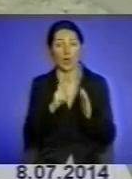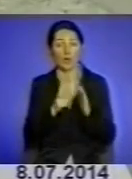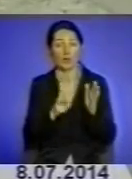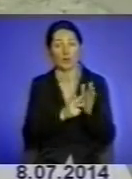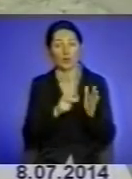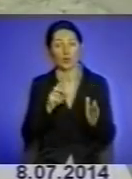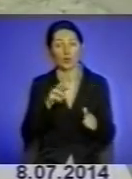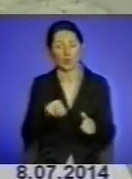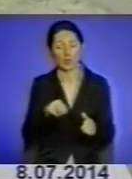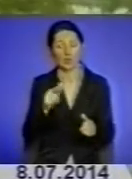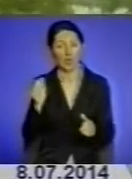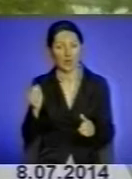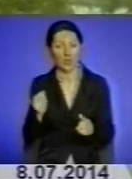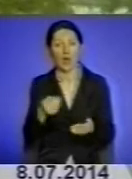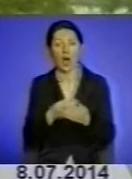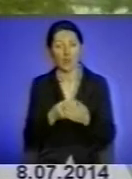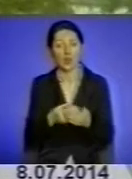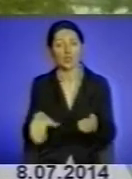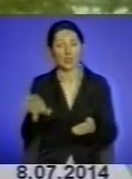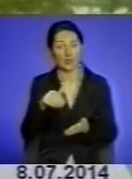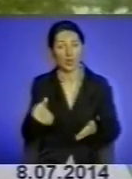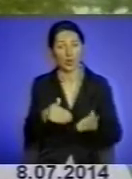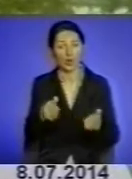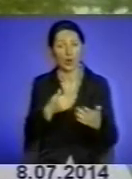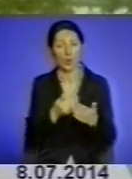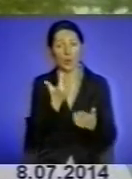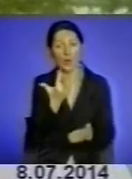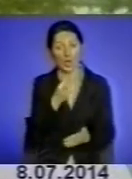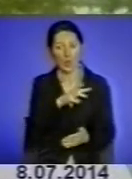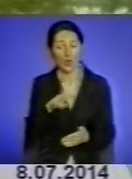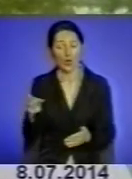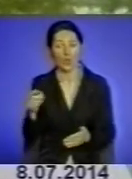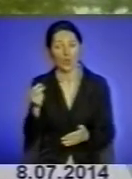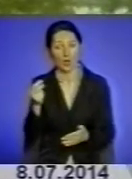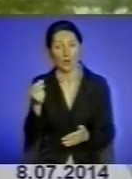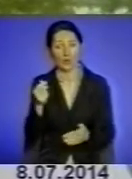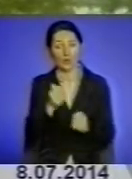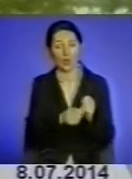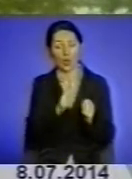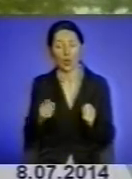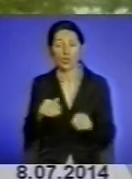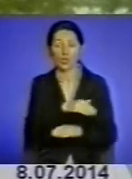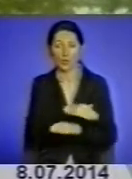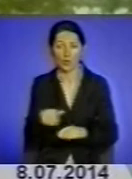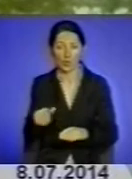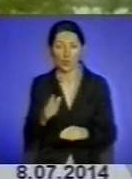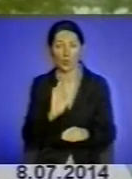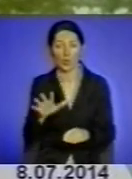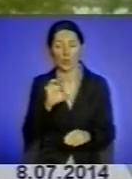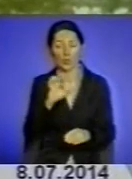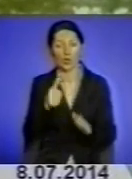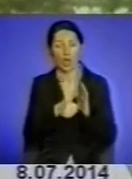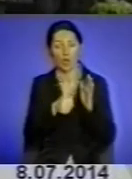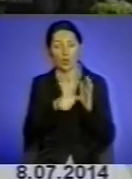ремонту всієї вулиці Карпенка проїжджої частини – це в межах 5 мільйонів гривень. Ну і кожен з дворів буде виходити в межах 500-600